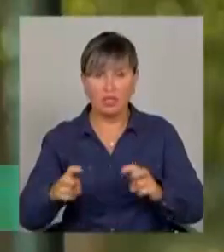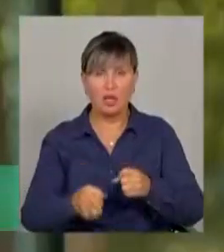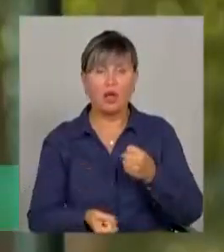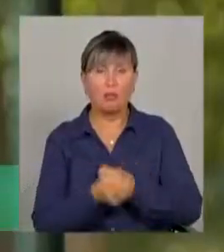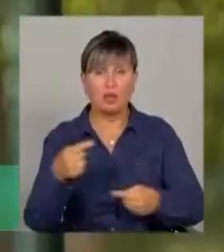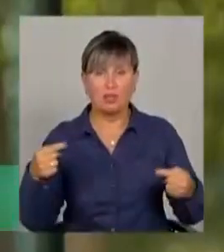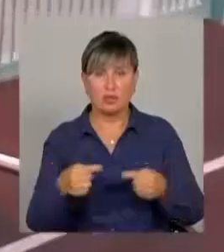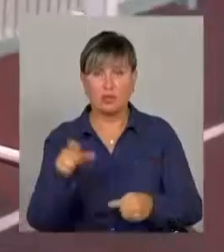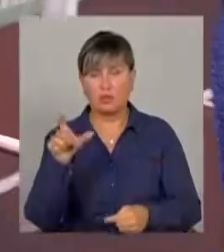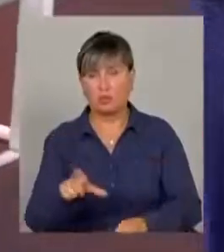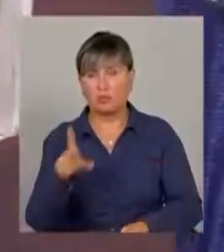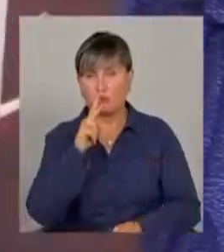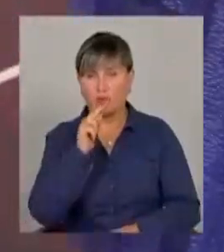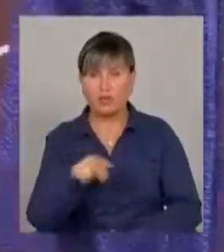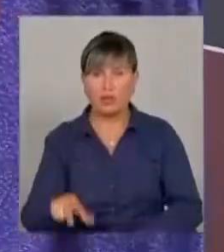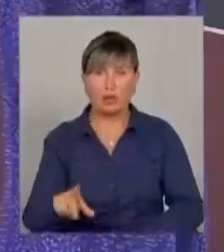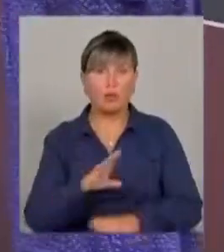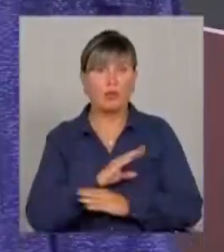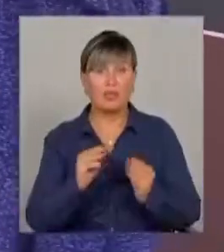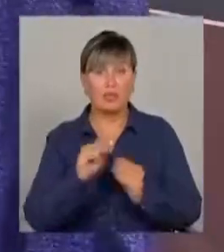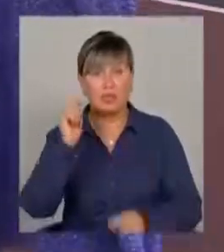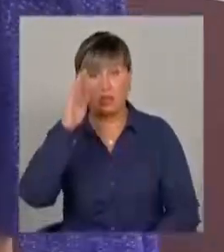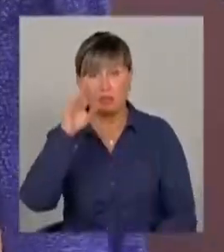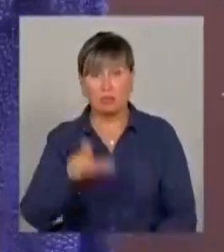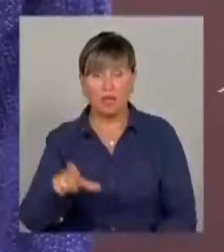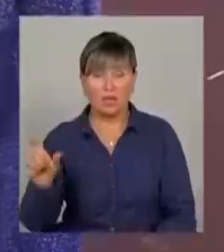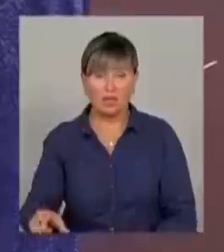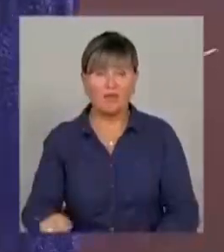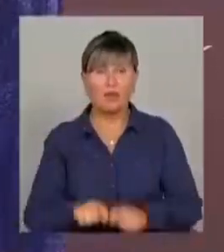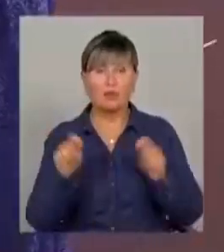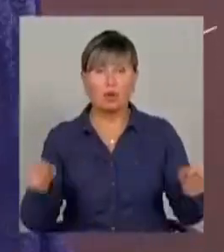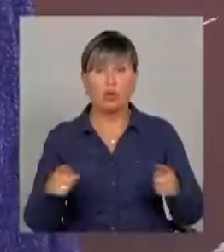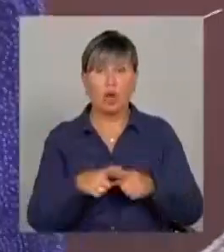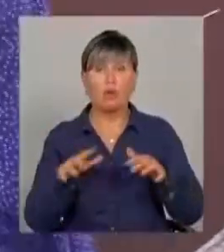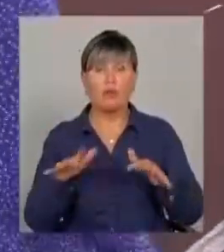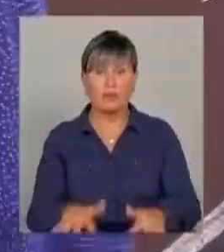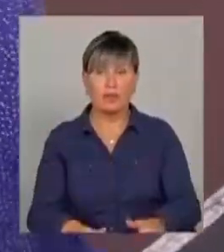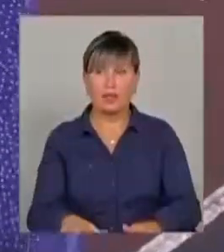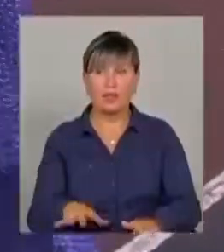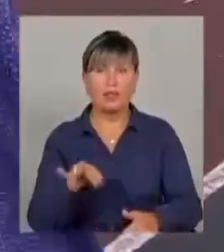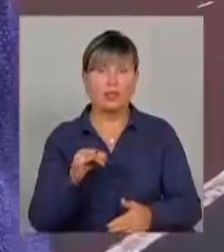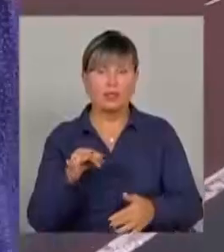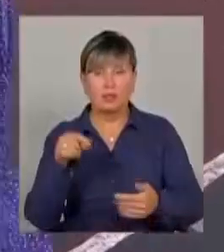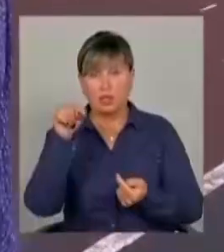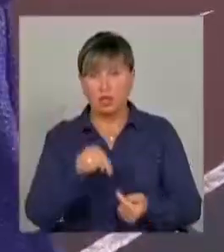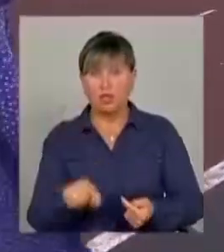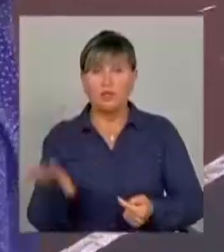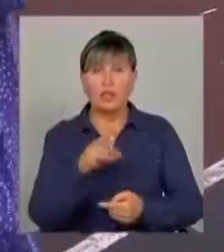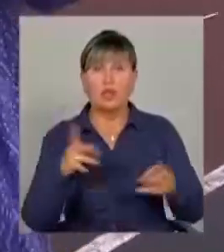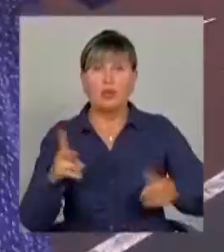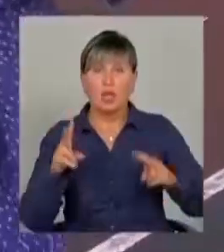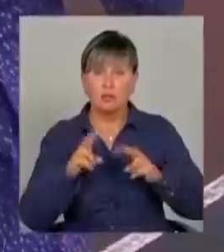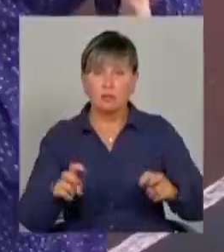определят подозреваемых по факту гибели десятилетнего мальчика стражи порядка возбудили уголовное дело назначены все необходимые